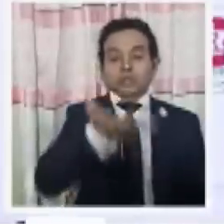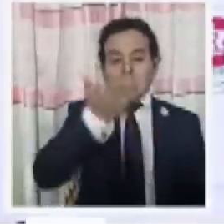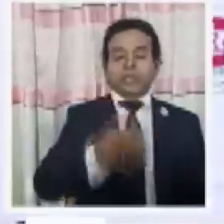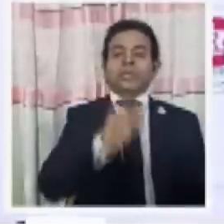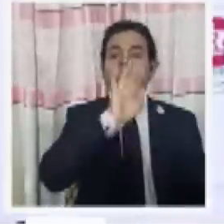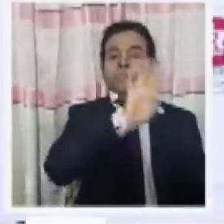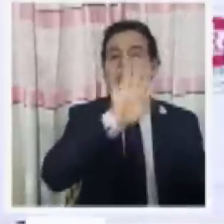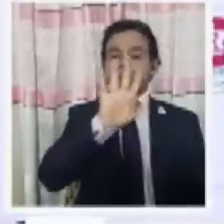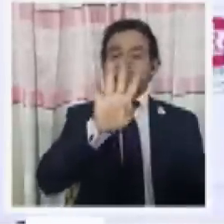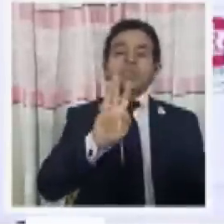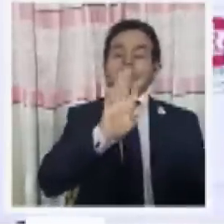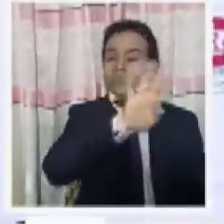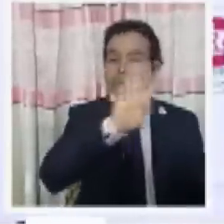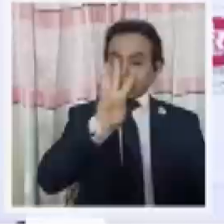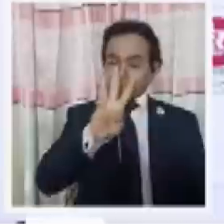41 থেকে 50 14.48%,